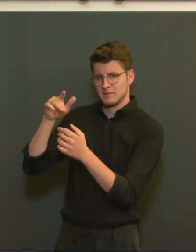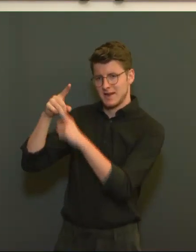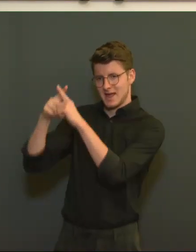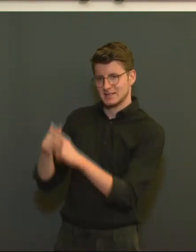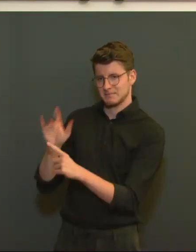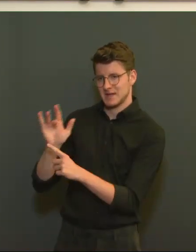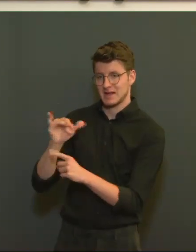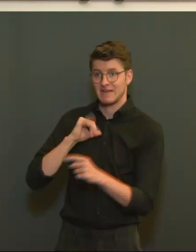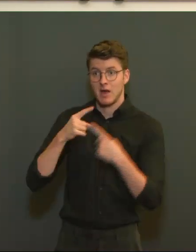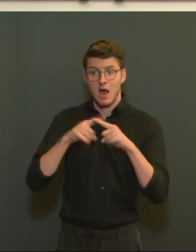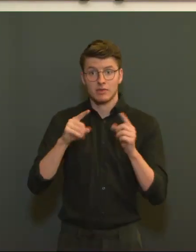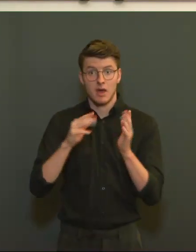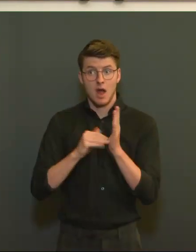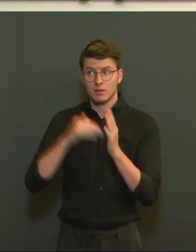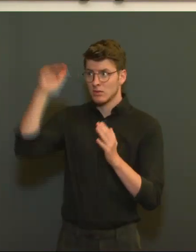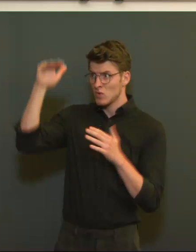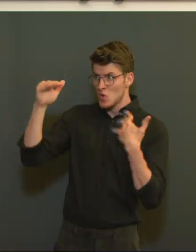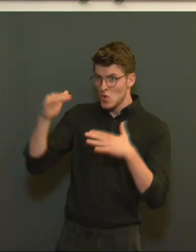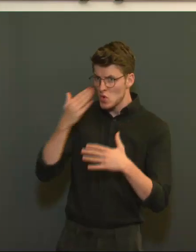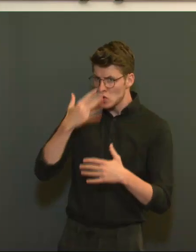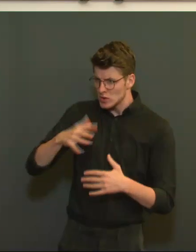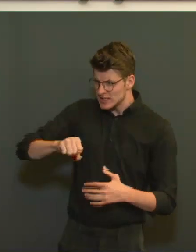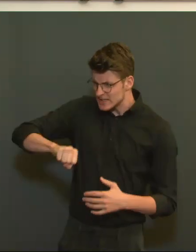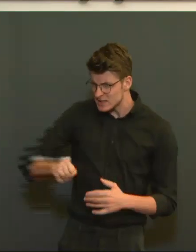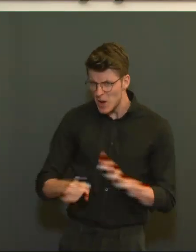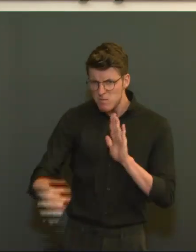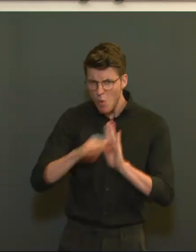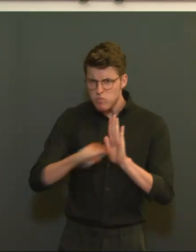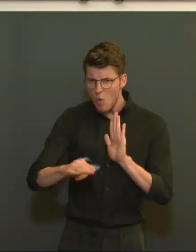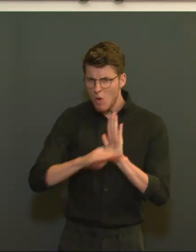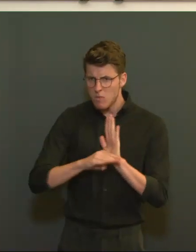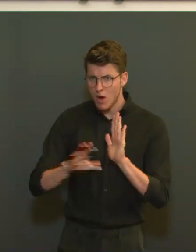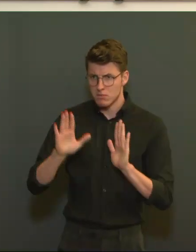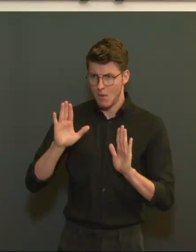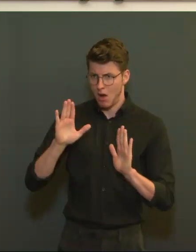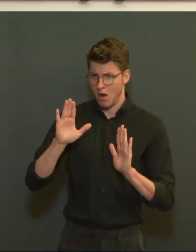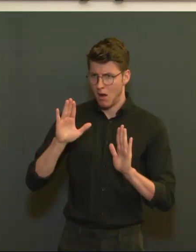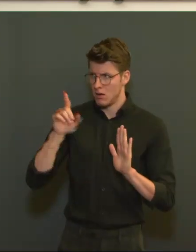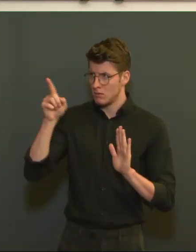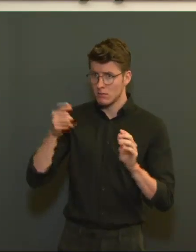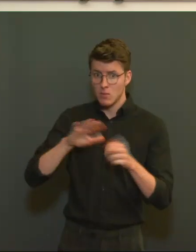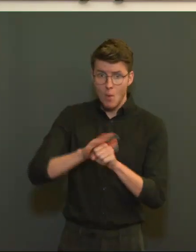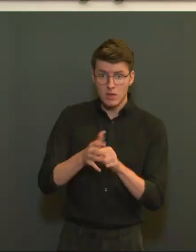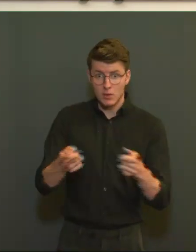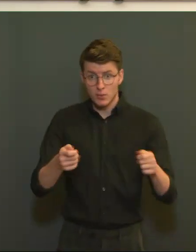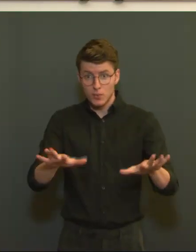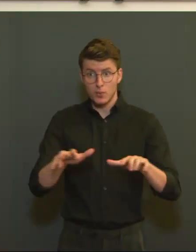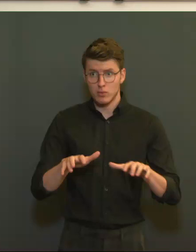ook heel wat strengere maatregelen hanteren, houden het virus momenteel minder goed in toom dan in België.